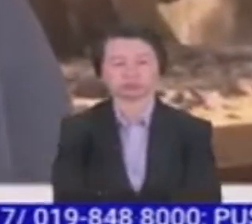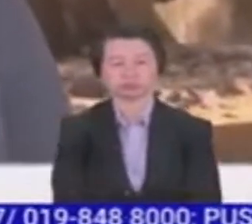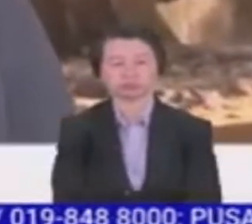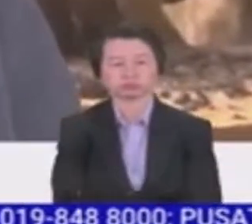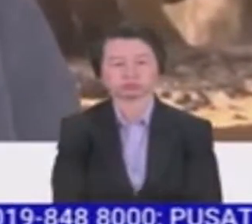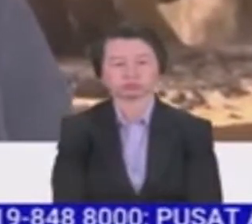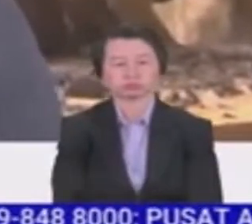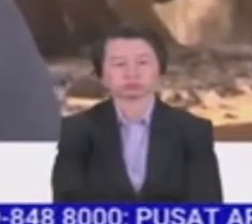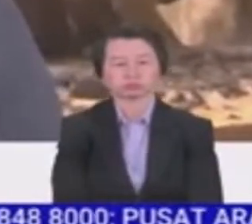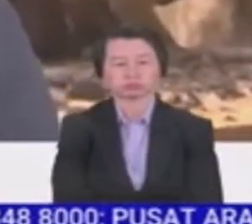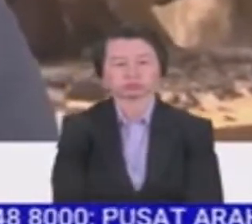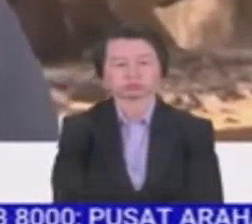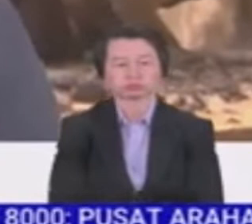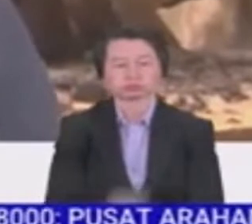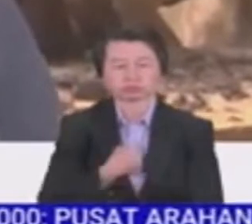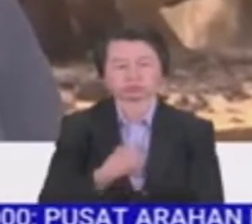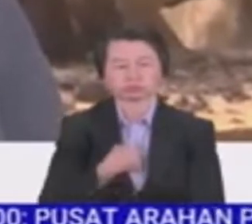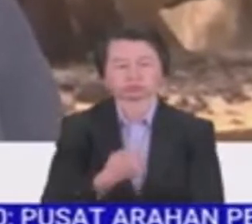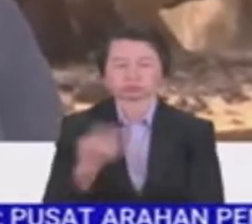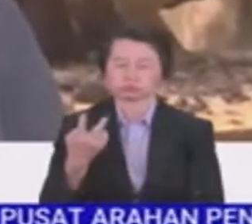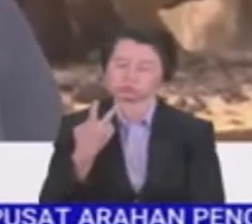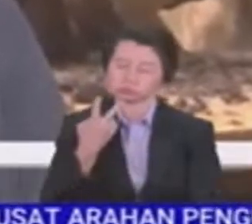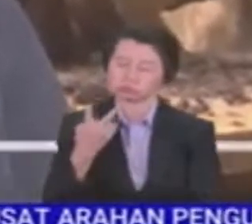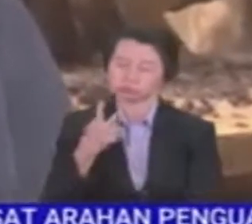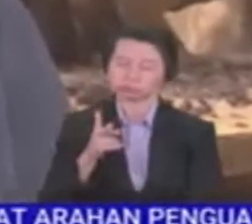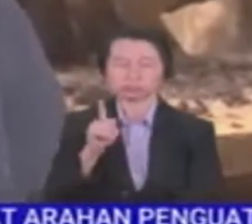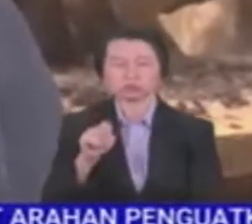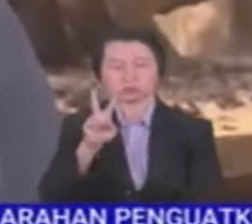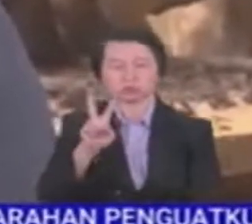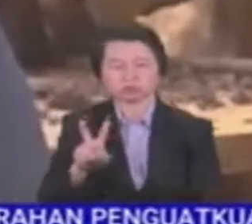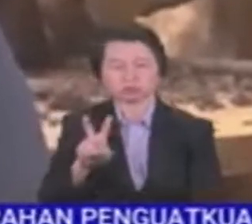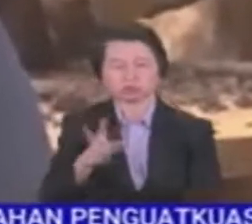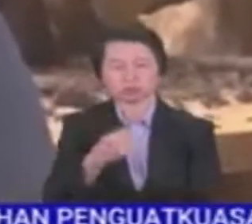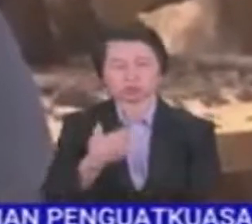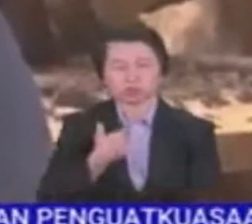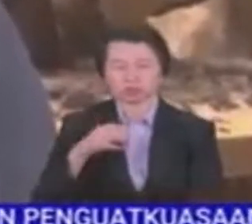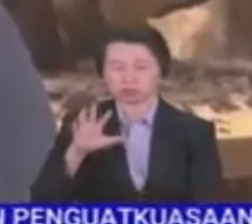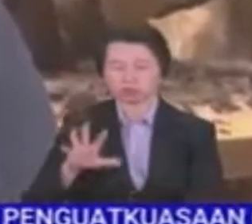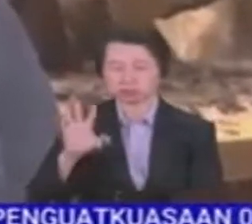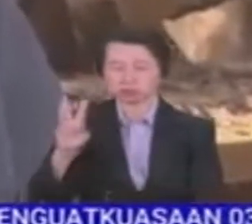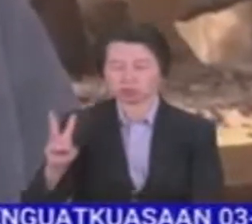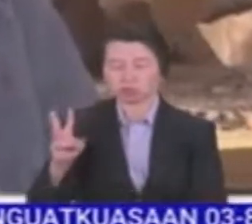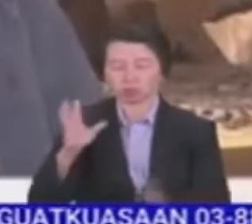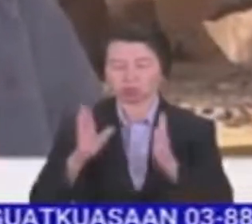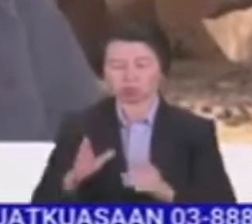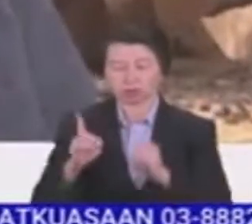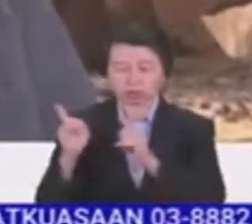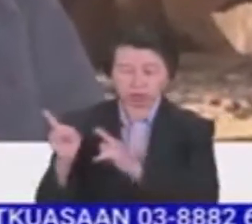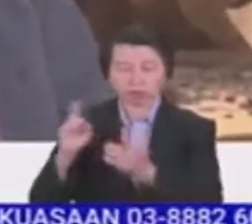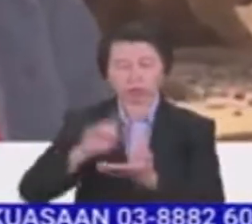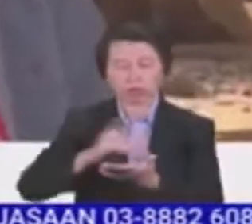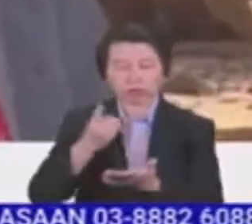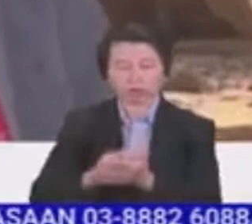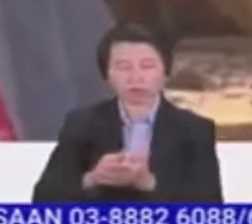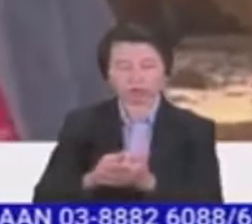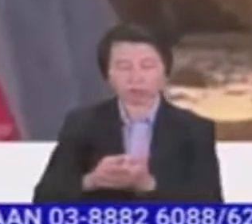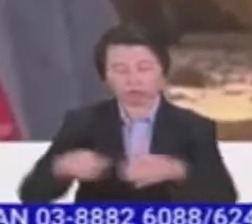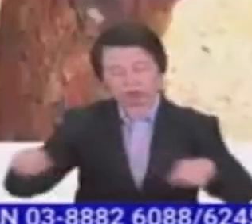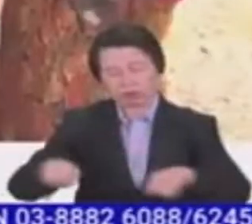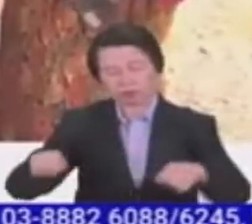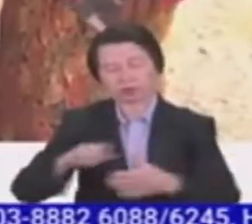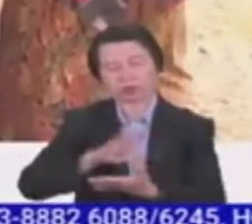Ada 4 orang ni main tengok TV, makcik sekali anak. Lepas tu ada 5 orang duduk dapur, duduk makan nasi,